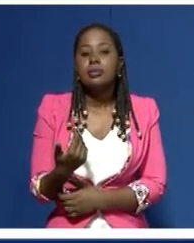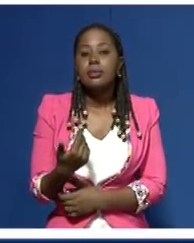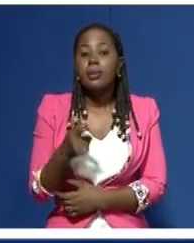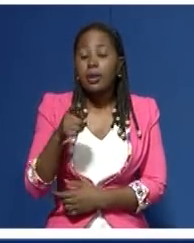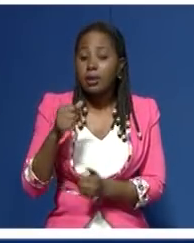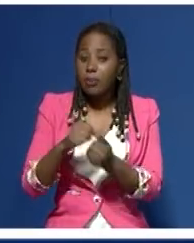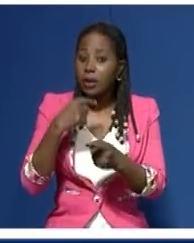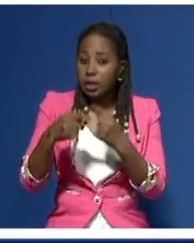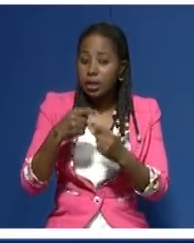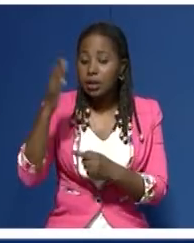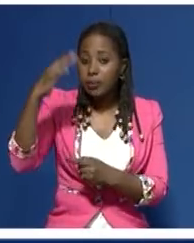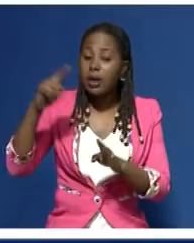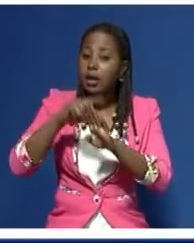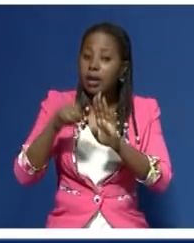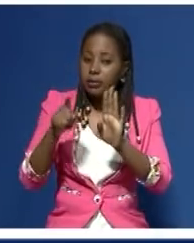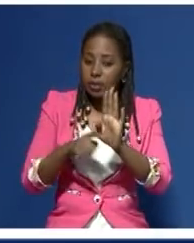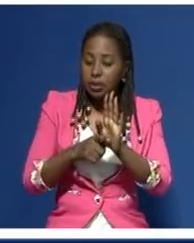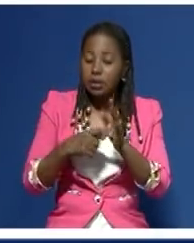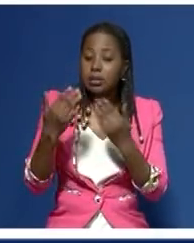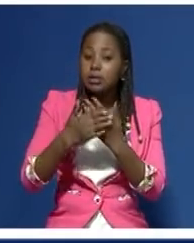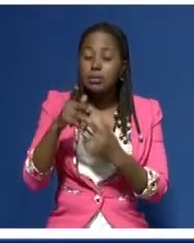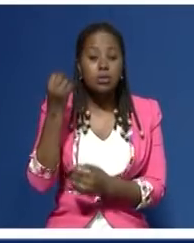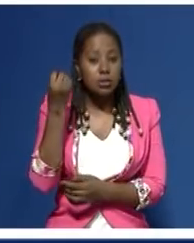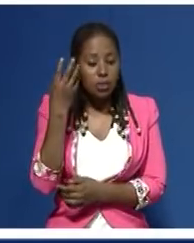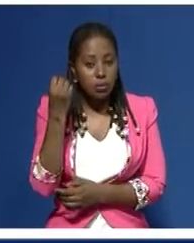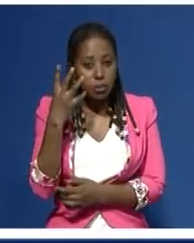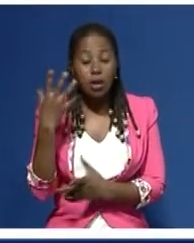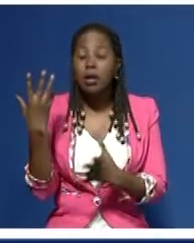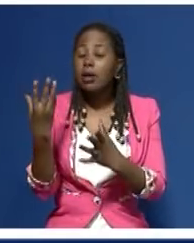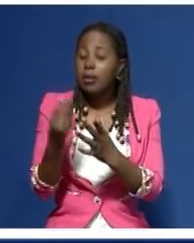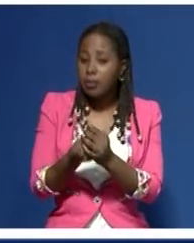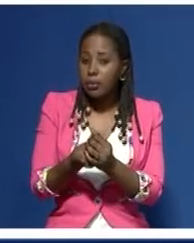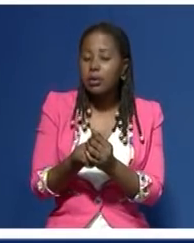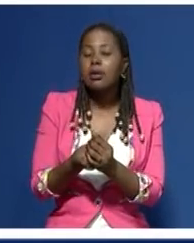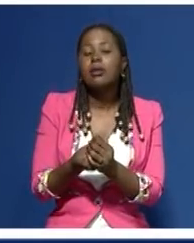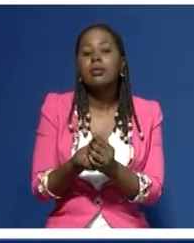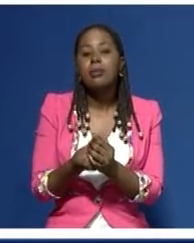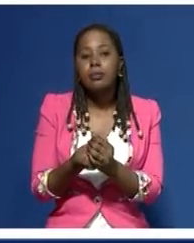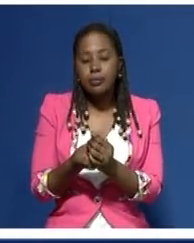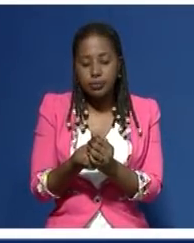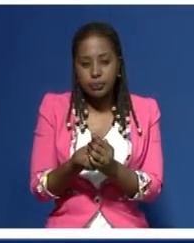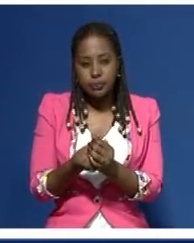Huko hayo yakiendelea barani Afrika, nchi zenye wagonjwa ni pamoja na